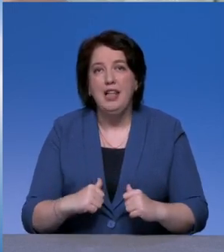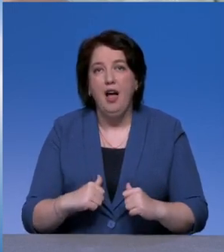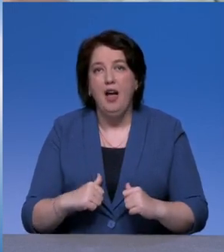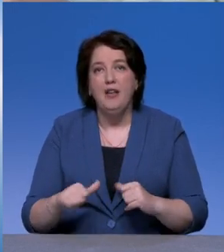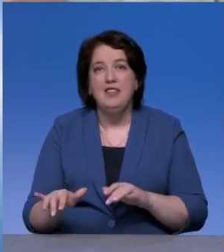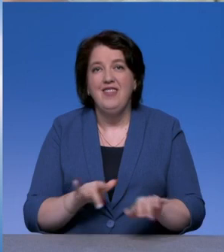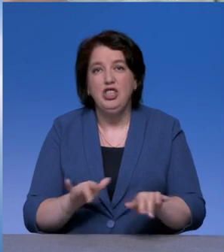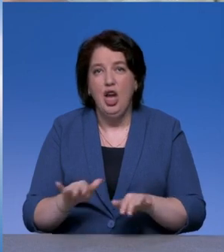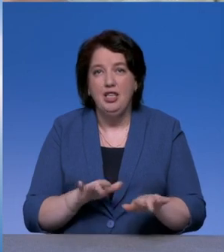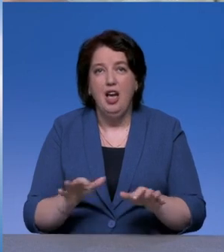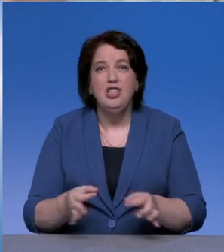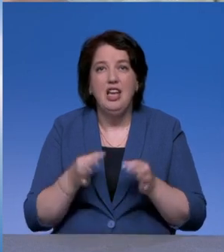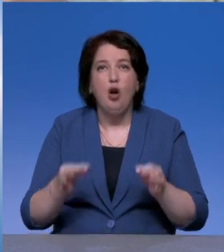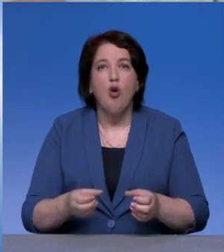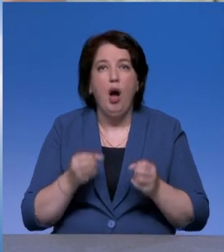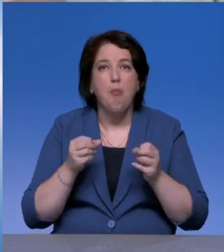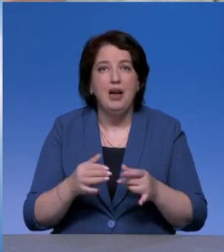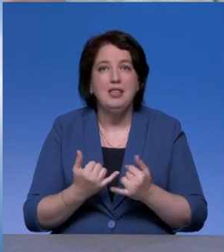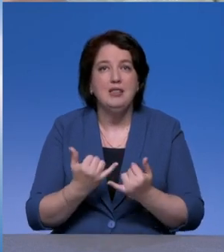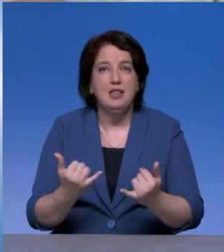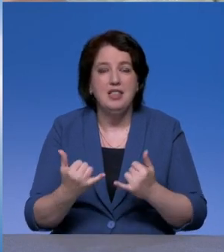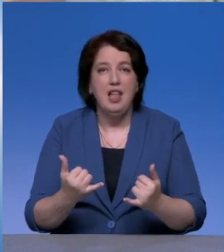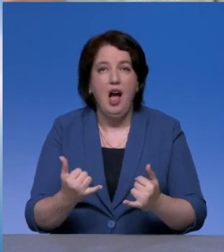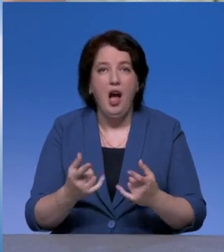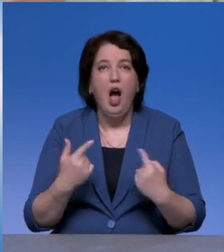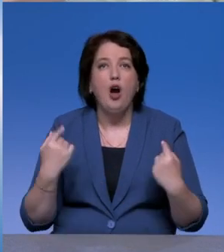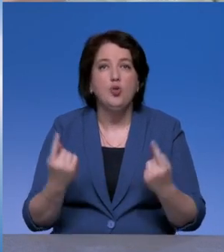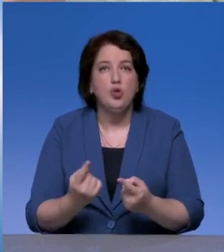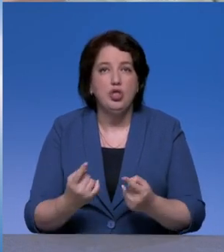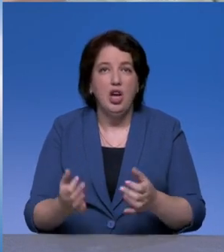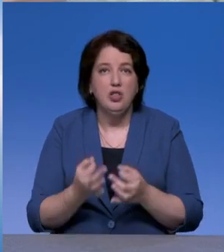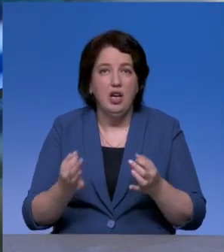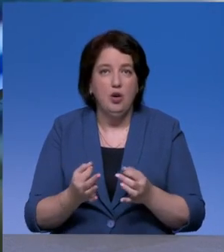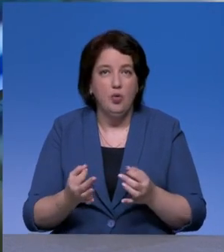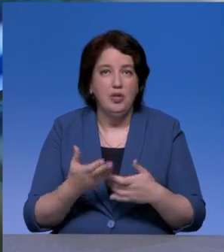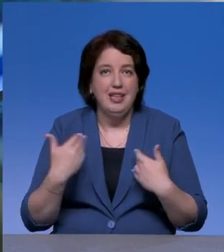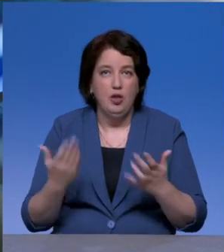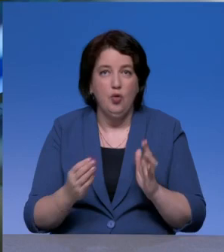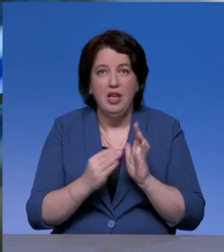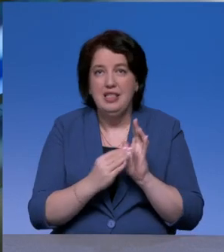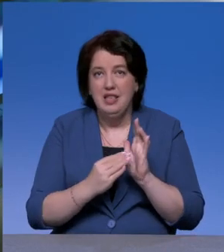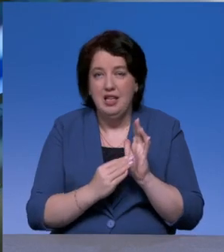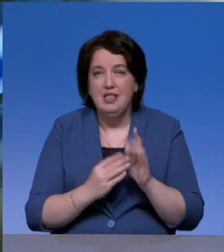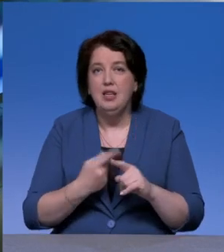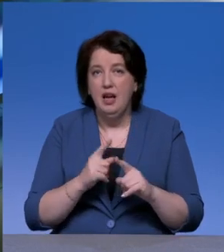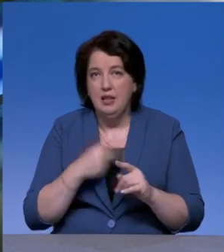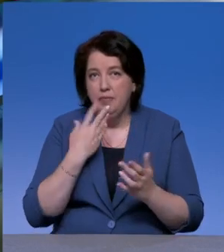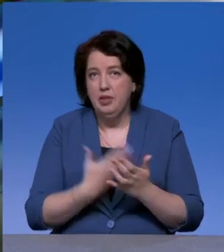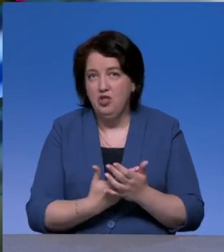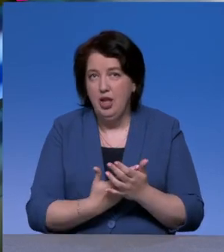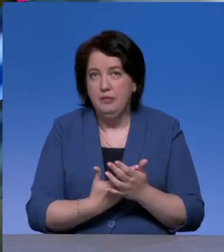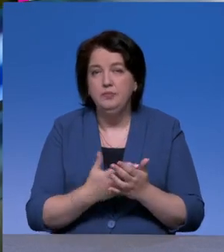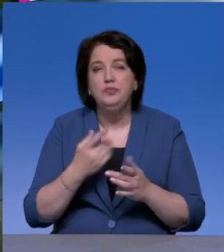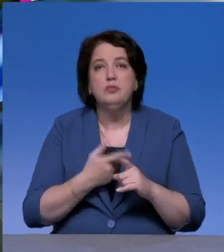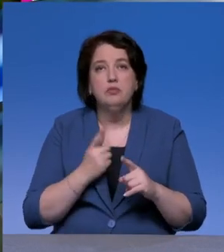никакой опасности для окружающих, для и самих автомобилистов тоже не представляет. Статистика это подтверждает. Поэтому я